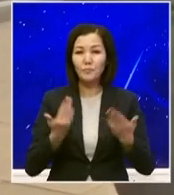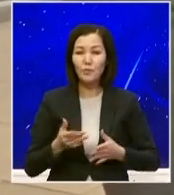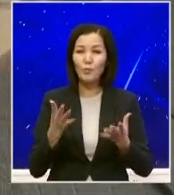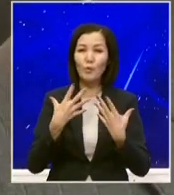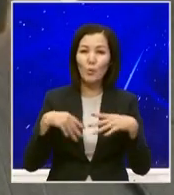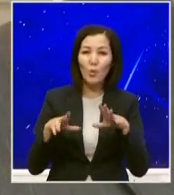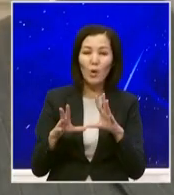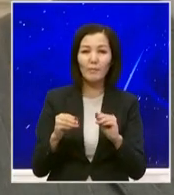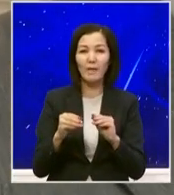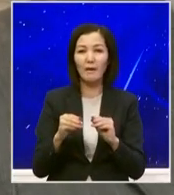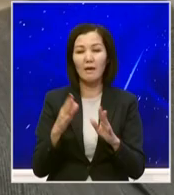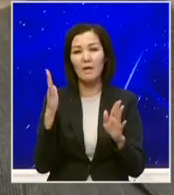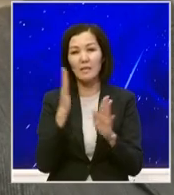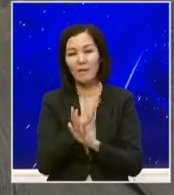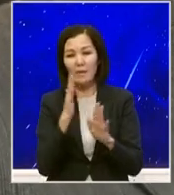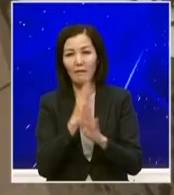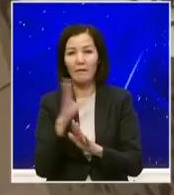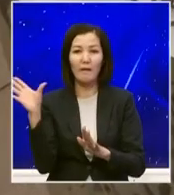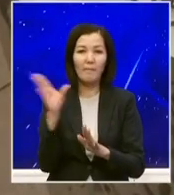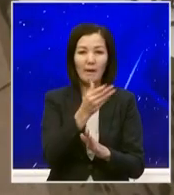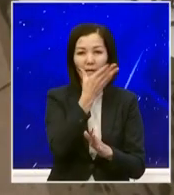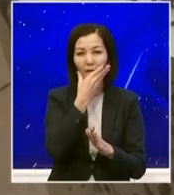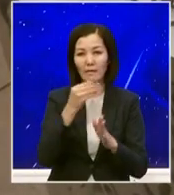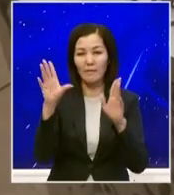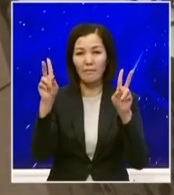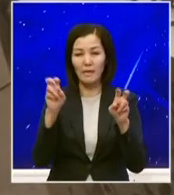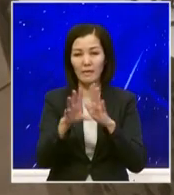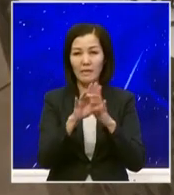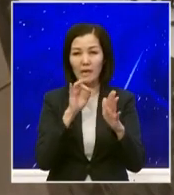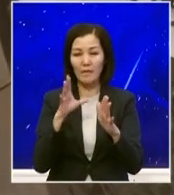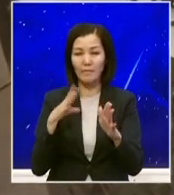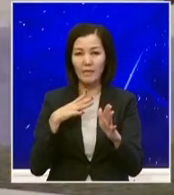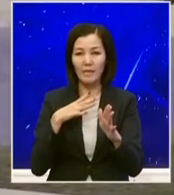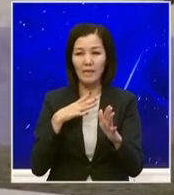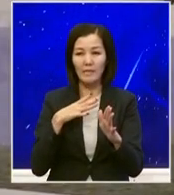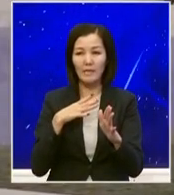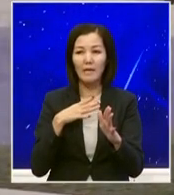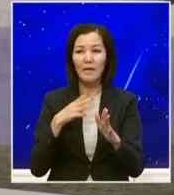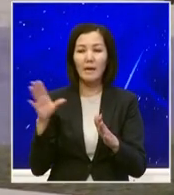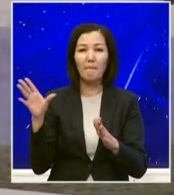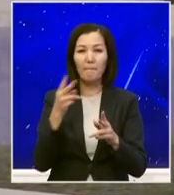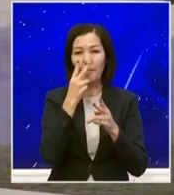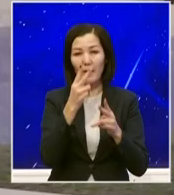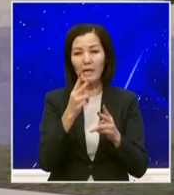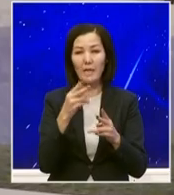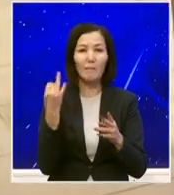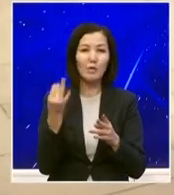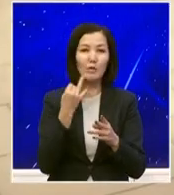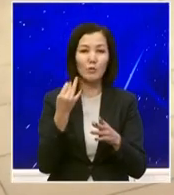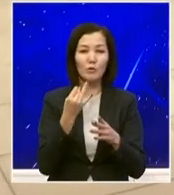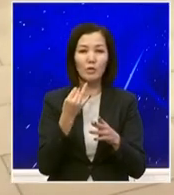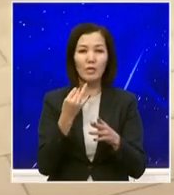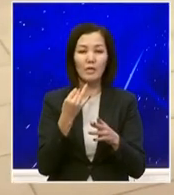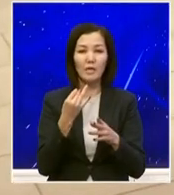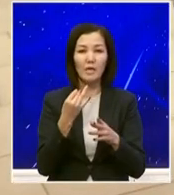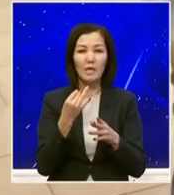оның туындыларынан үнемі үйлесім тауып отырады. Талғамы биік таспагердің бір туар туындыларын бағалап, қызығушылық танытатындар да